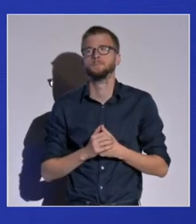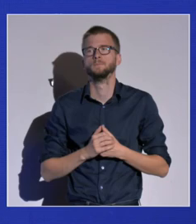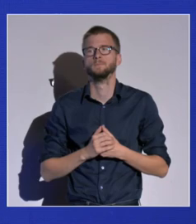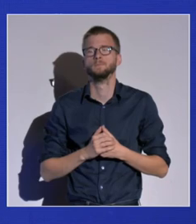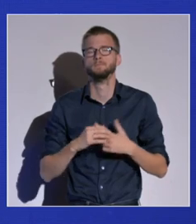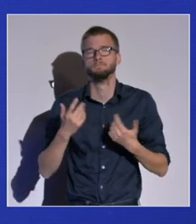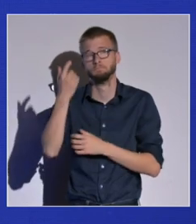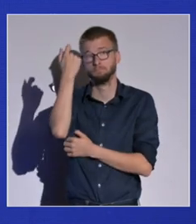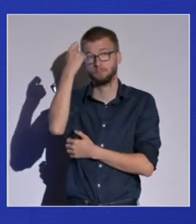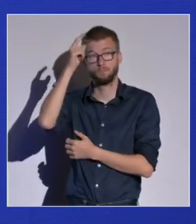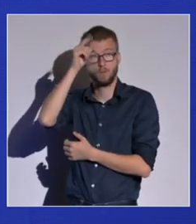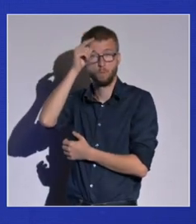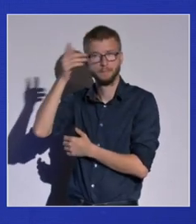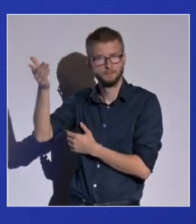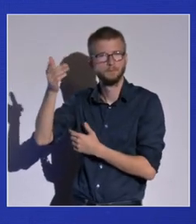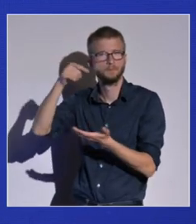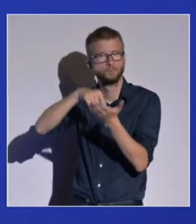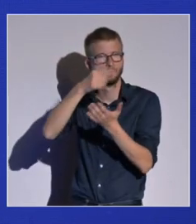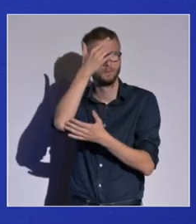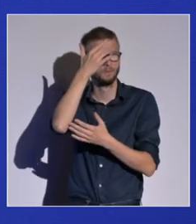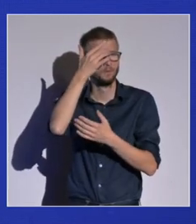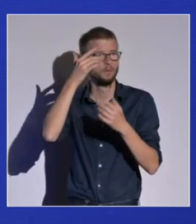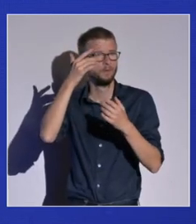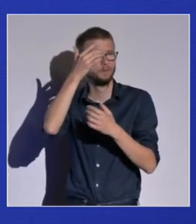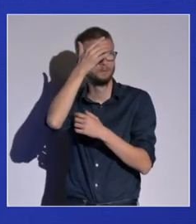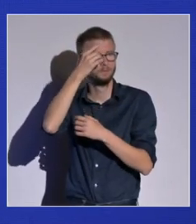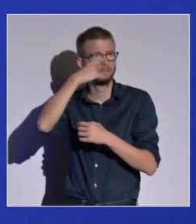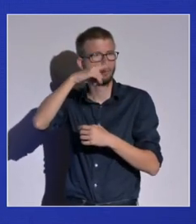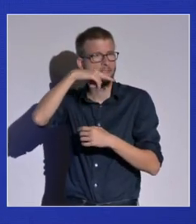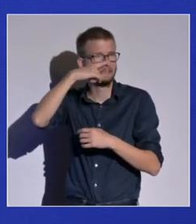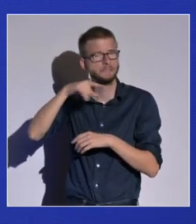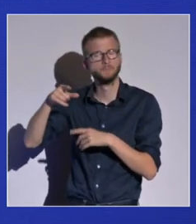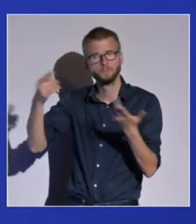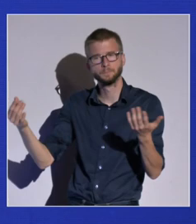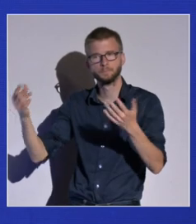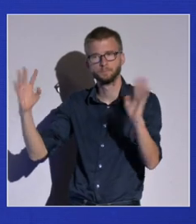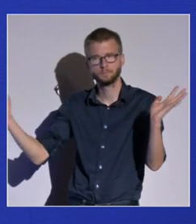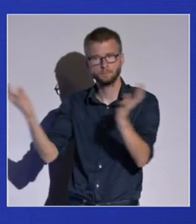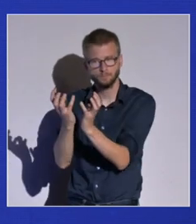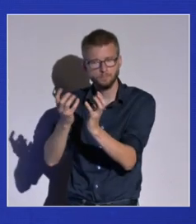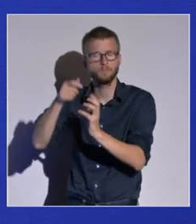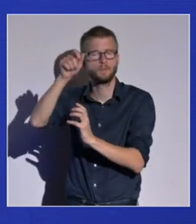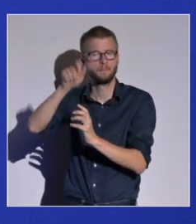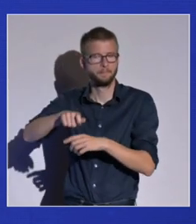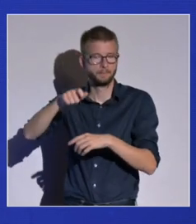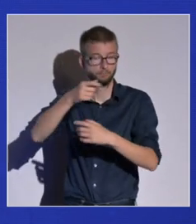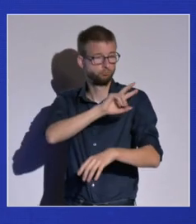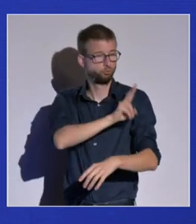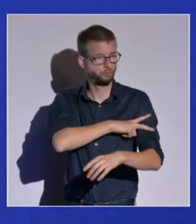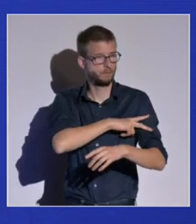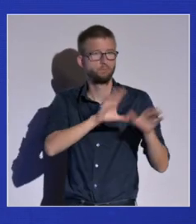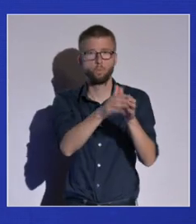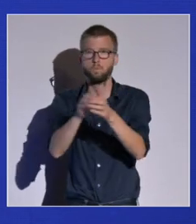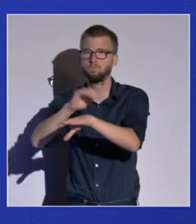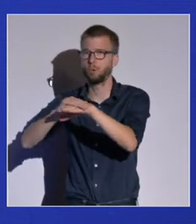le président de la République a réuni à Saint-Denis les responsables, les chefs, comme on dit, de partis politiques. Et